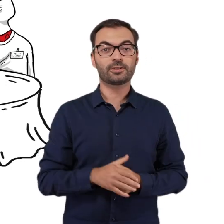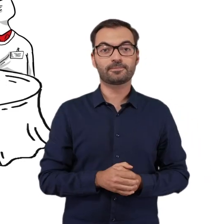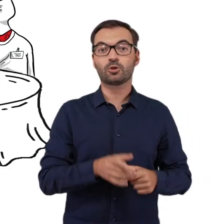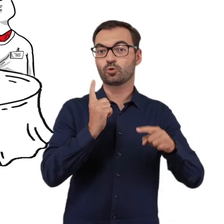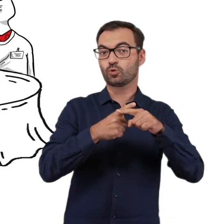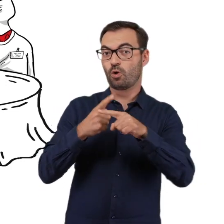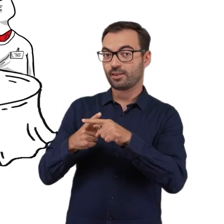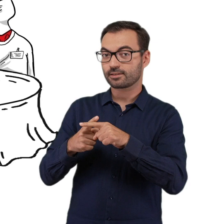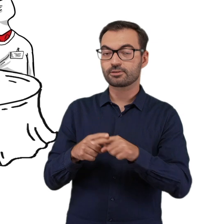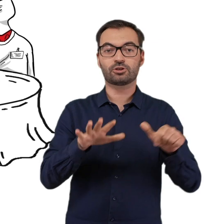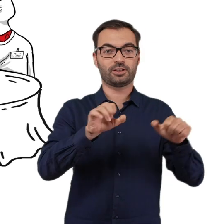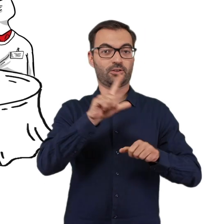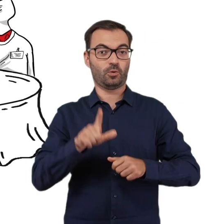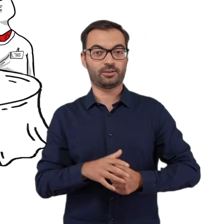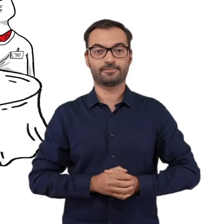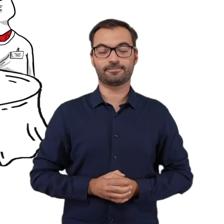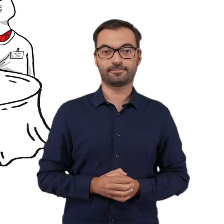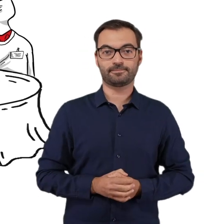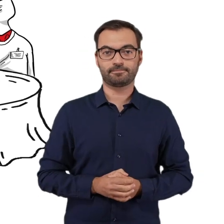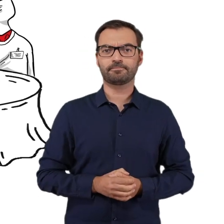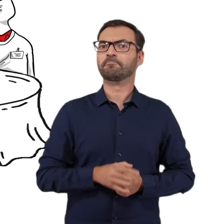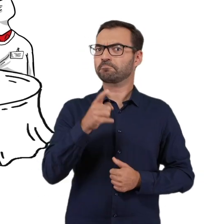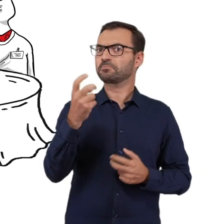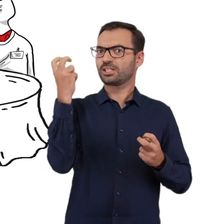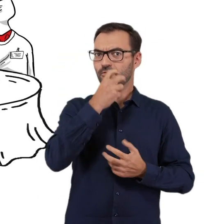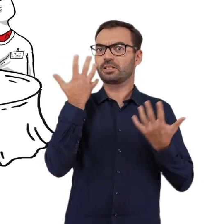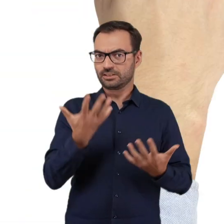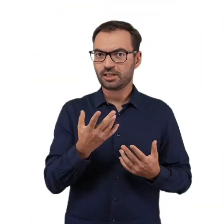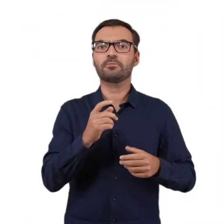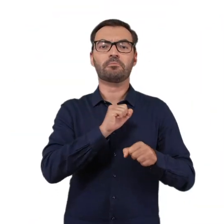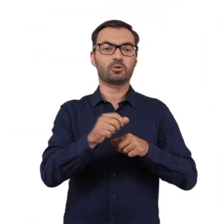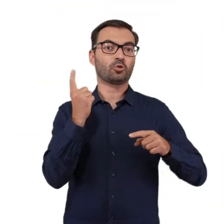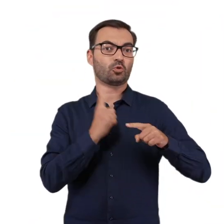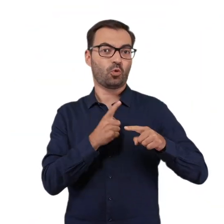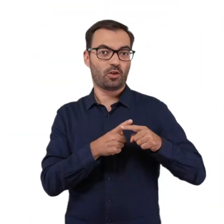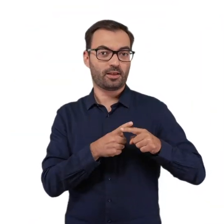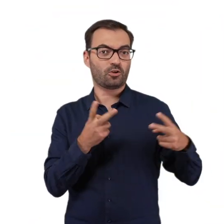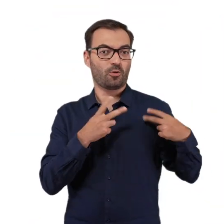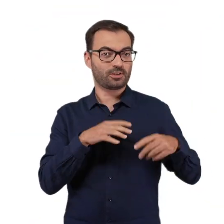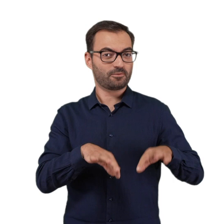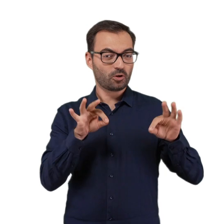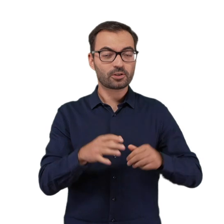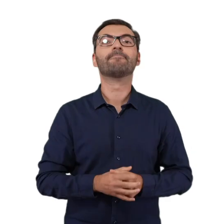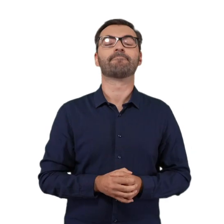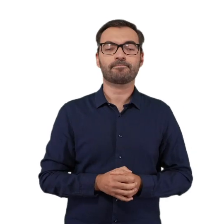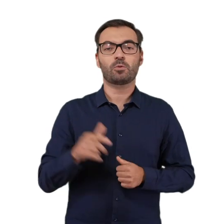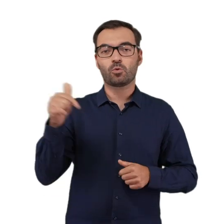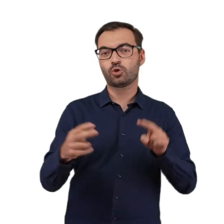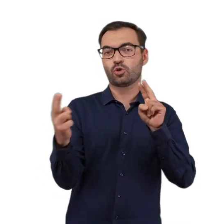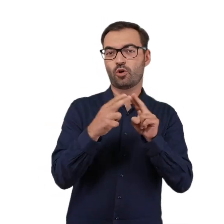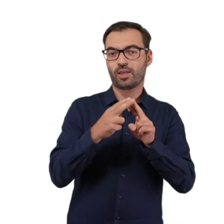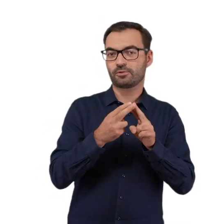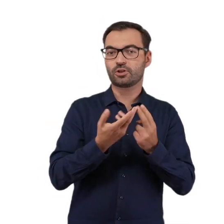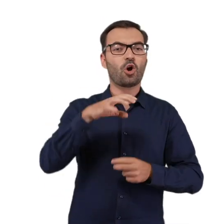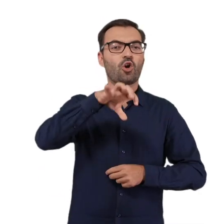przewodniczącego 700 zł, członka komisji 600 zł. Jeśli chcesz zostać członkiem obwodowej komisji wyborczej, skontaktuj